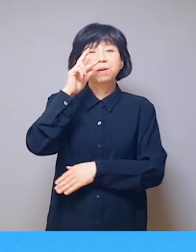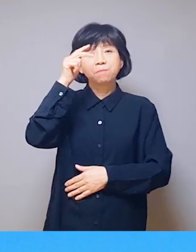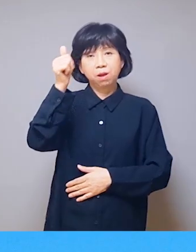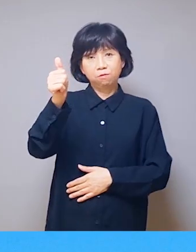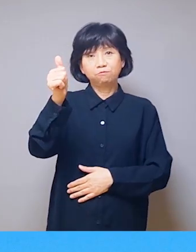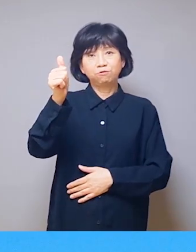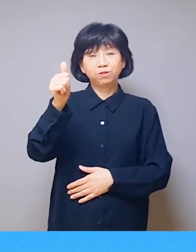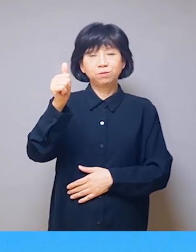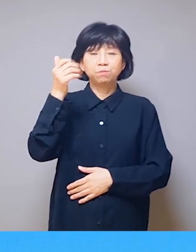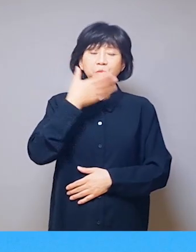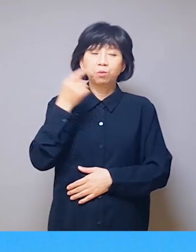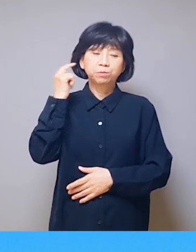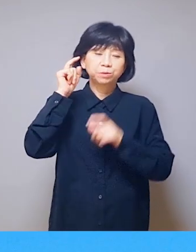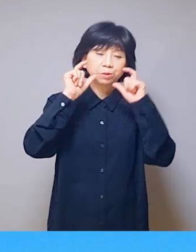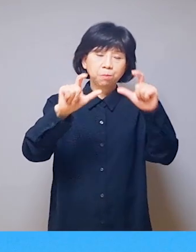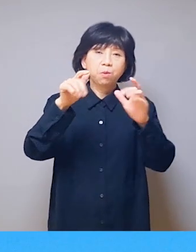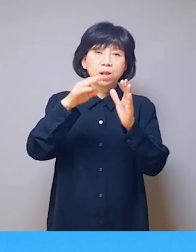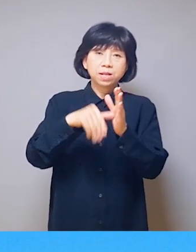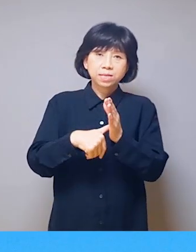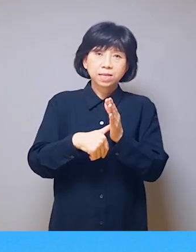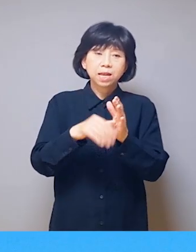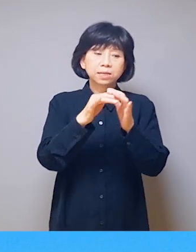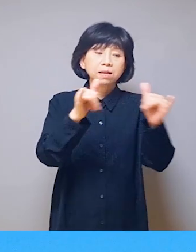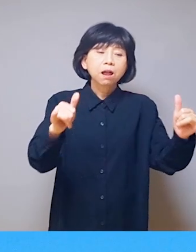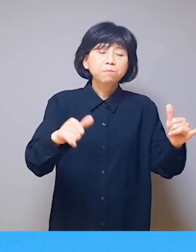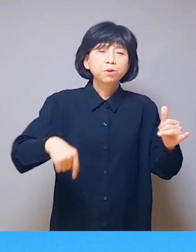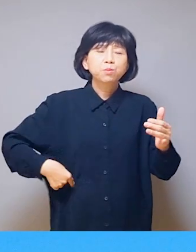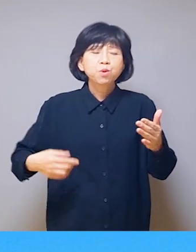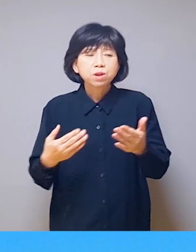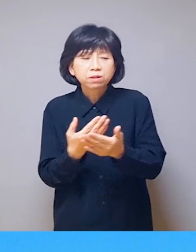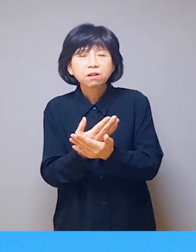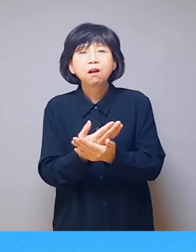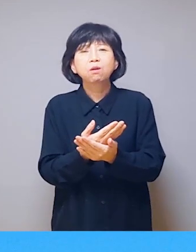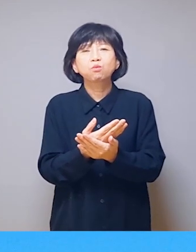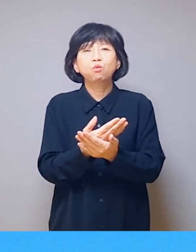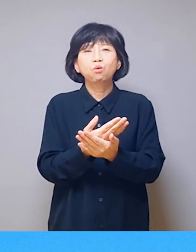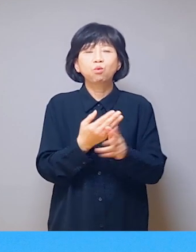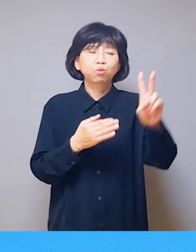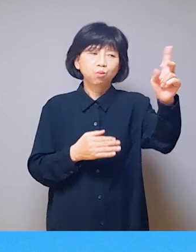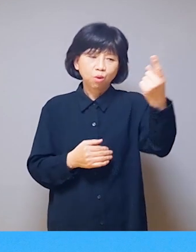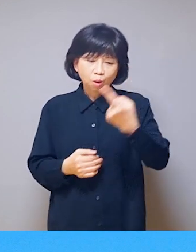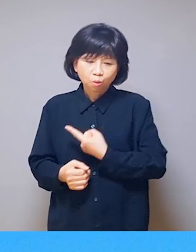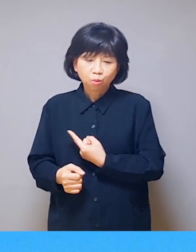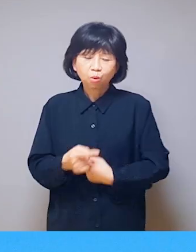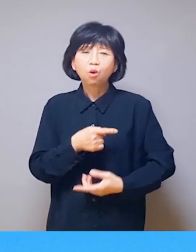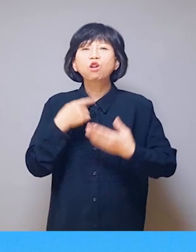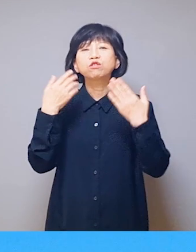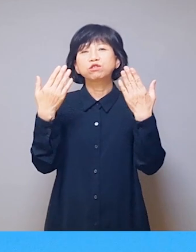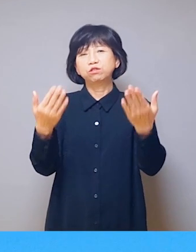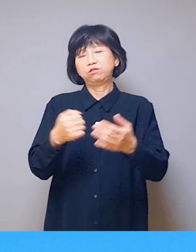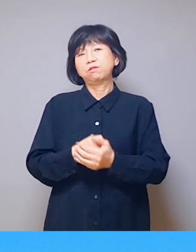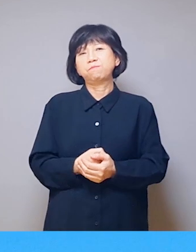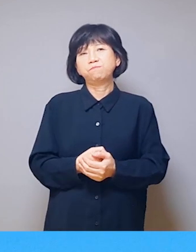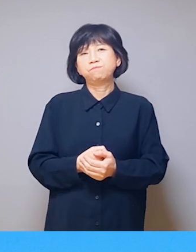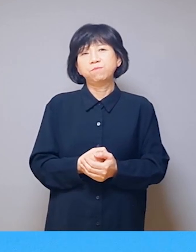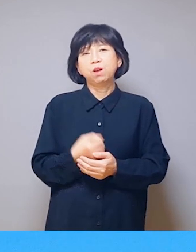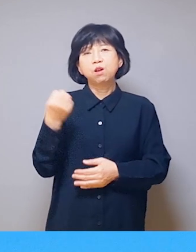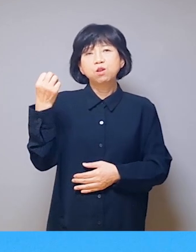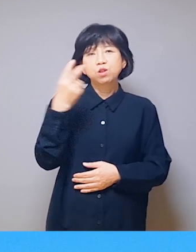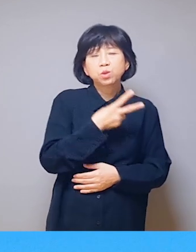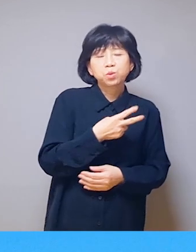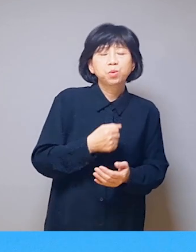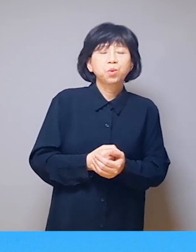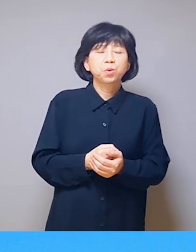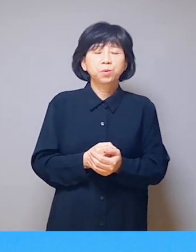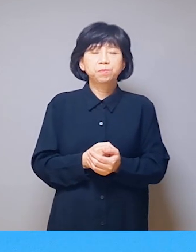일이 일어날까요? 사람들이 회개하며 헌신해요. 19장 19절 말씀에 한번 볼까요? 또 마술을 행하던 많은 사람이